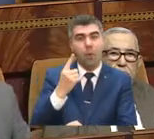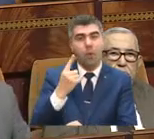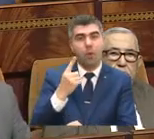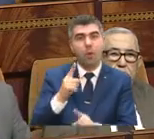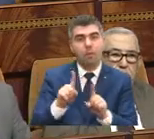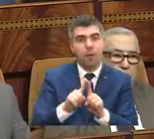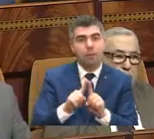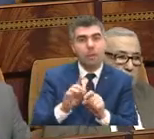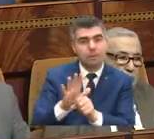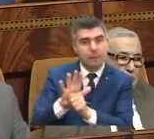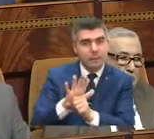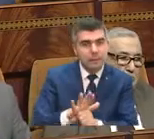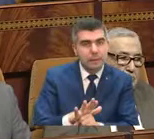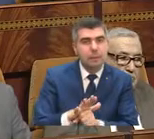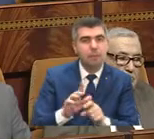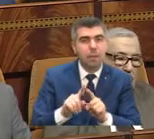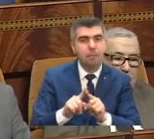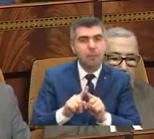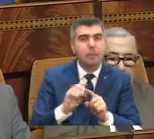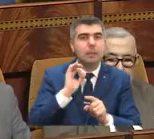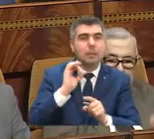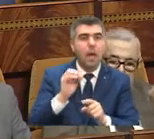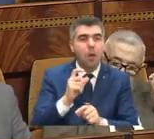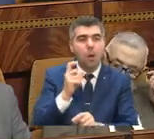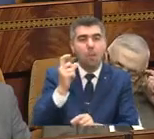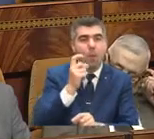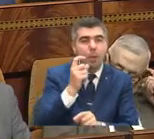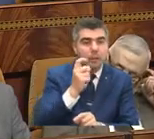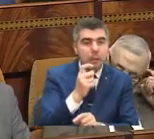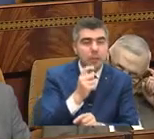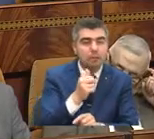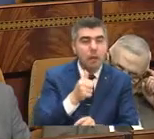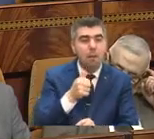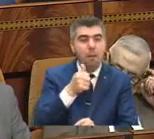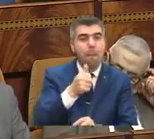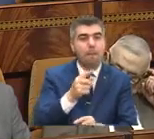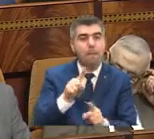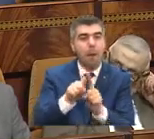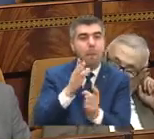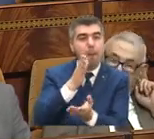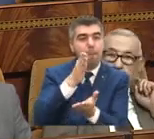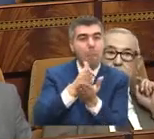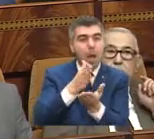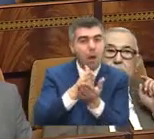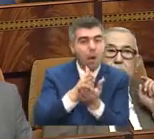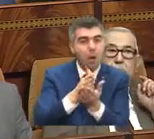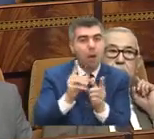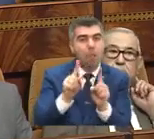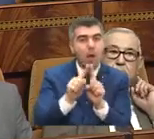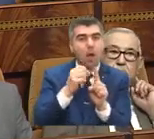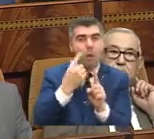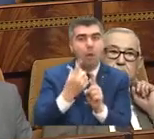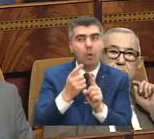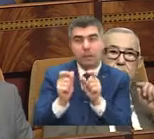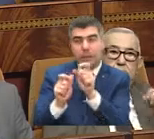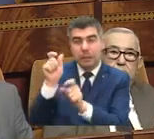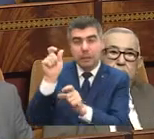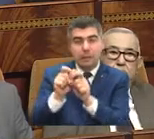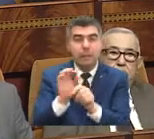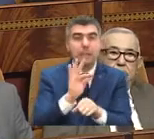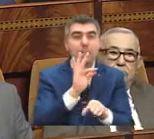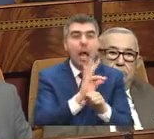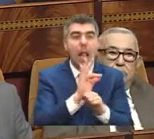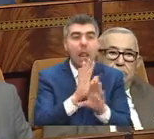بالهشاشة الروحية والفكرية، هذا الفكر الظلامي، هذا الفكر الترهيبي